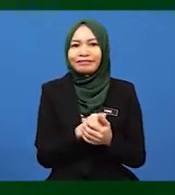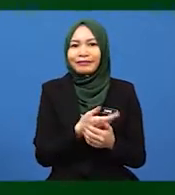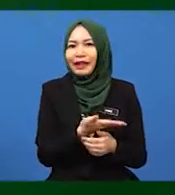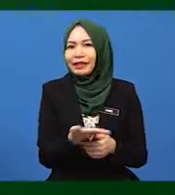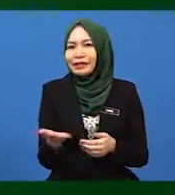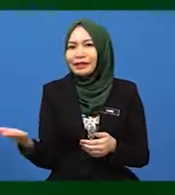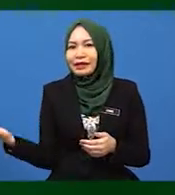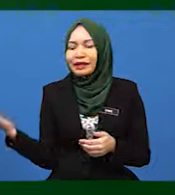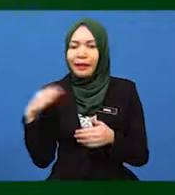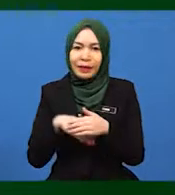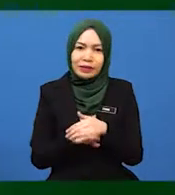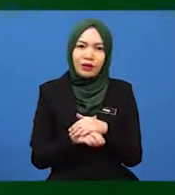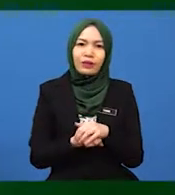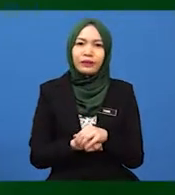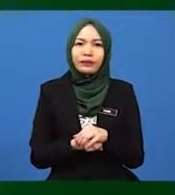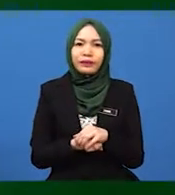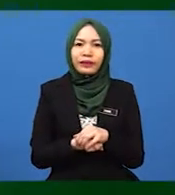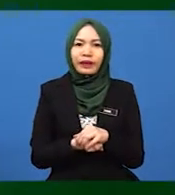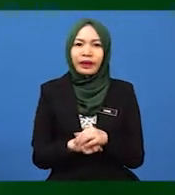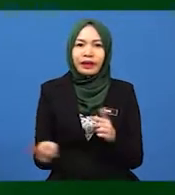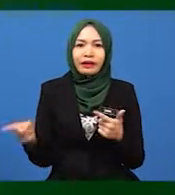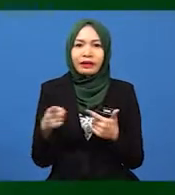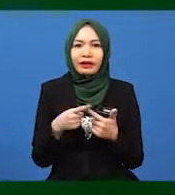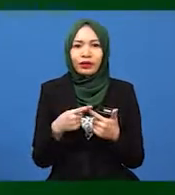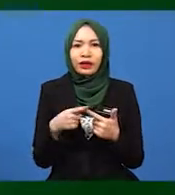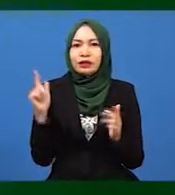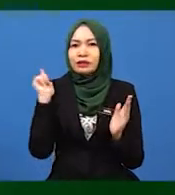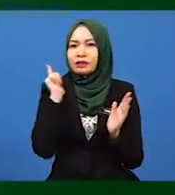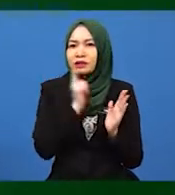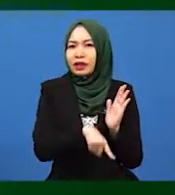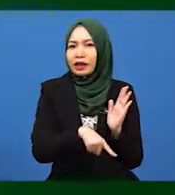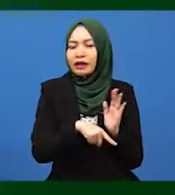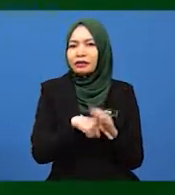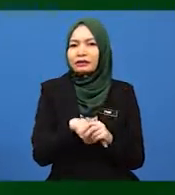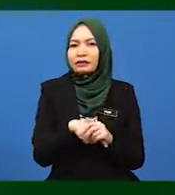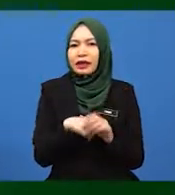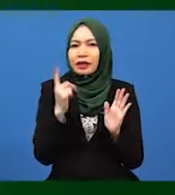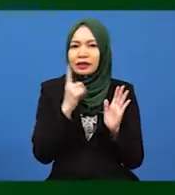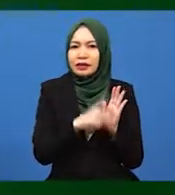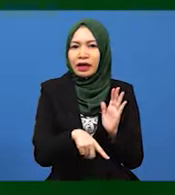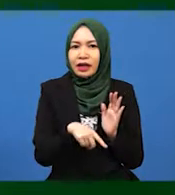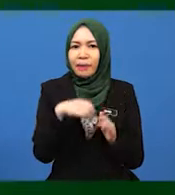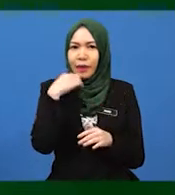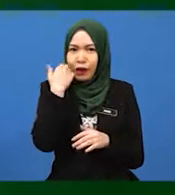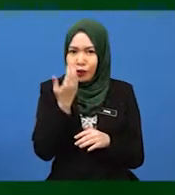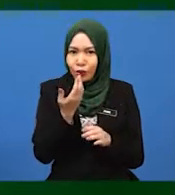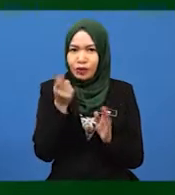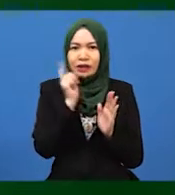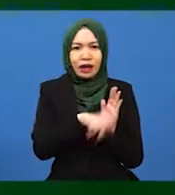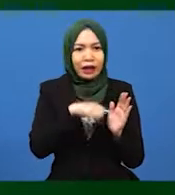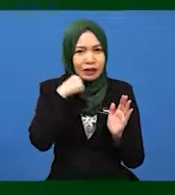masuk. Kedua, jangan. Jangan malu. Jangan